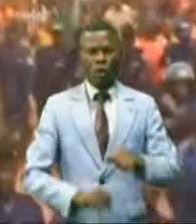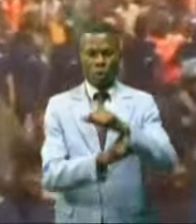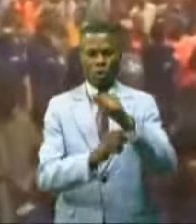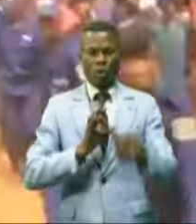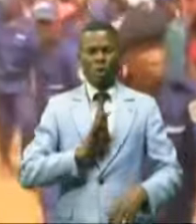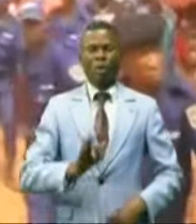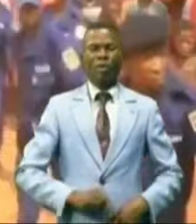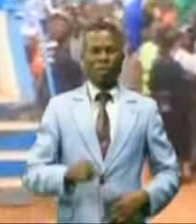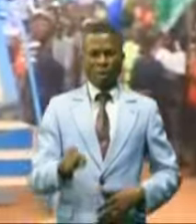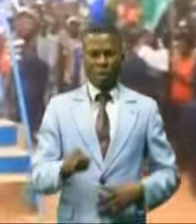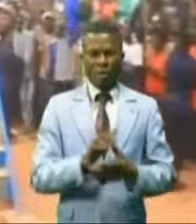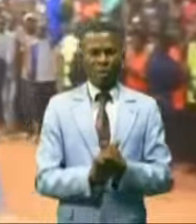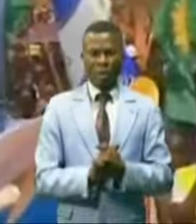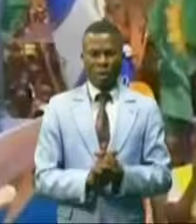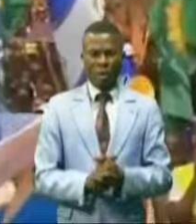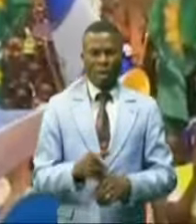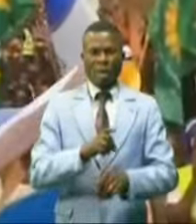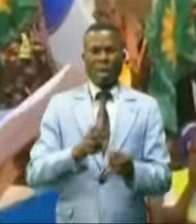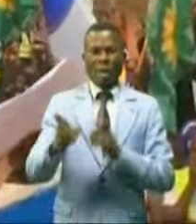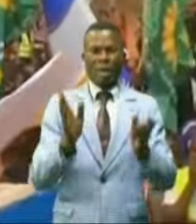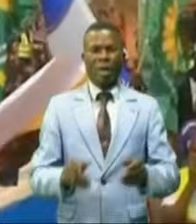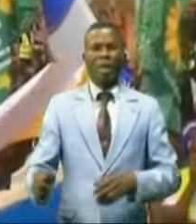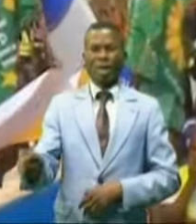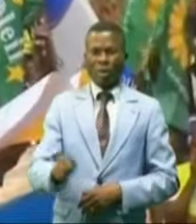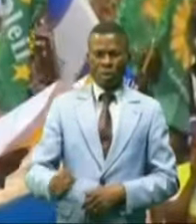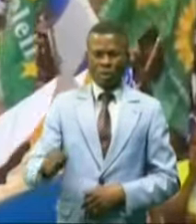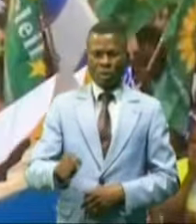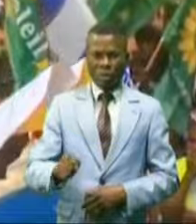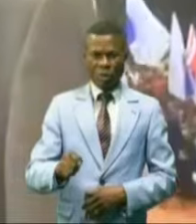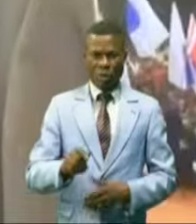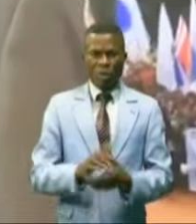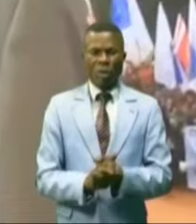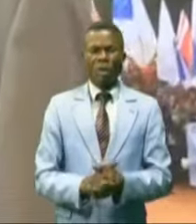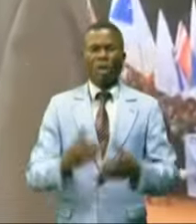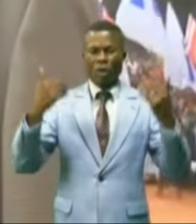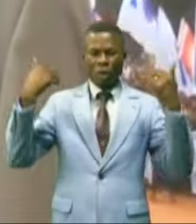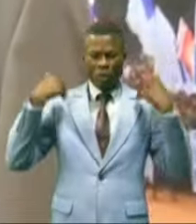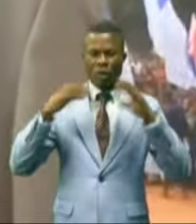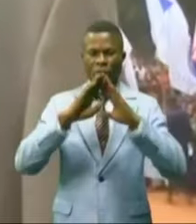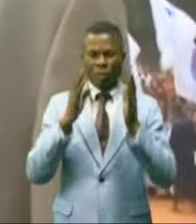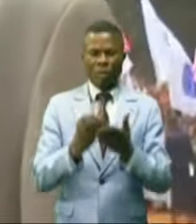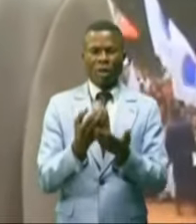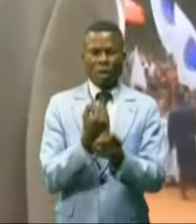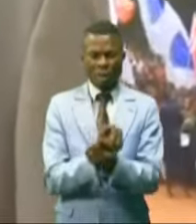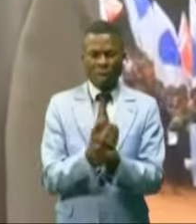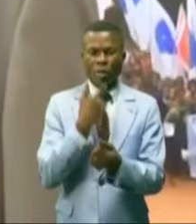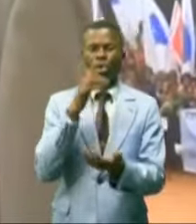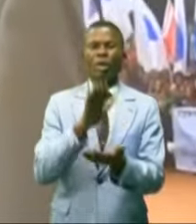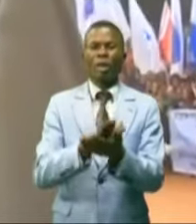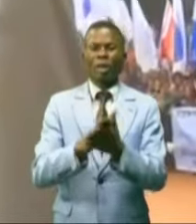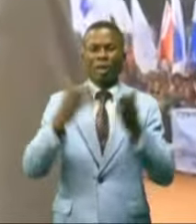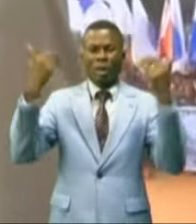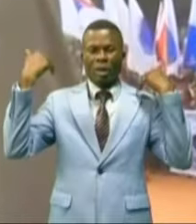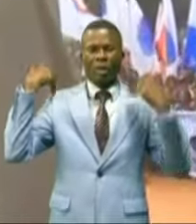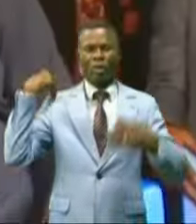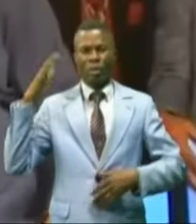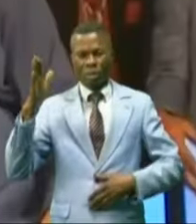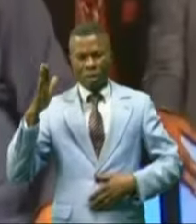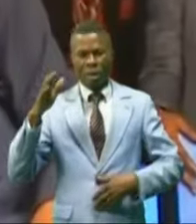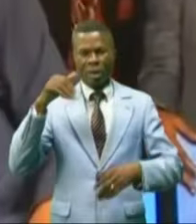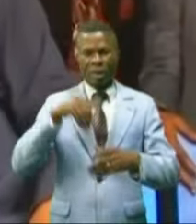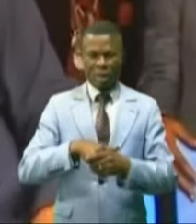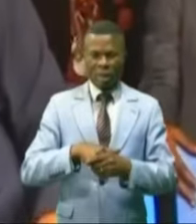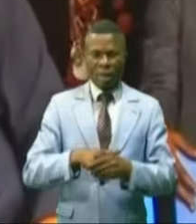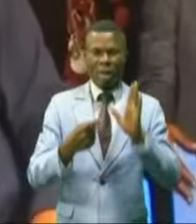Félix-Antoine Tshisekedi Tshilombo. L'administrateur des territoires et le grand chef Kabongo ont respectivement remercié le chef de l'État à travers